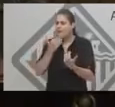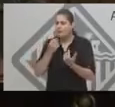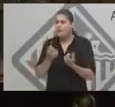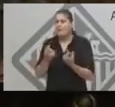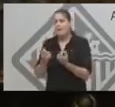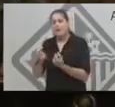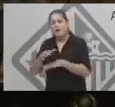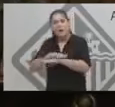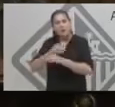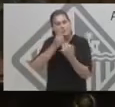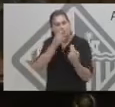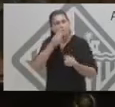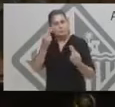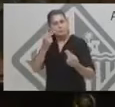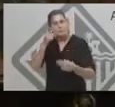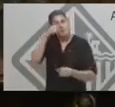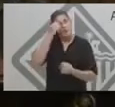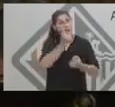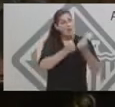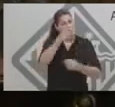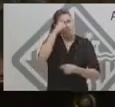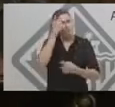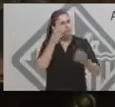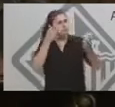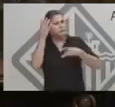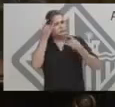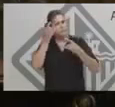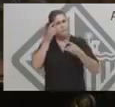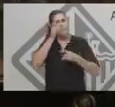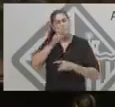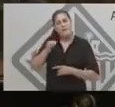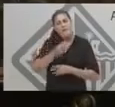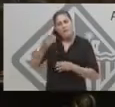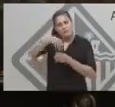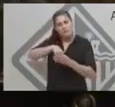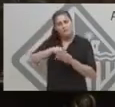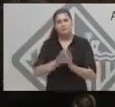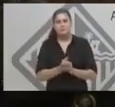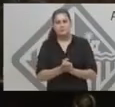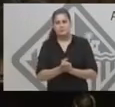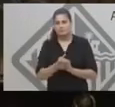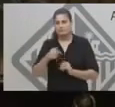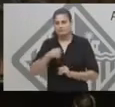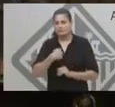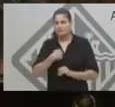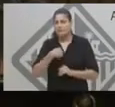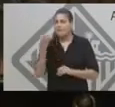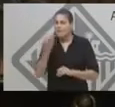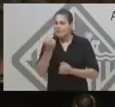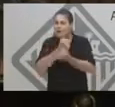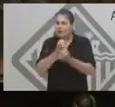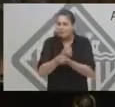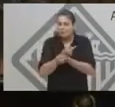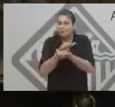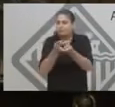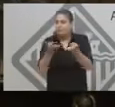el desenvolupament d'una economia creativa per part dels agents socials i econòmics de la nostra illa. És així com han de diversificar, creant diferents